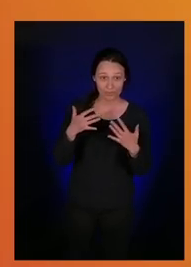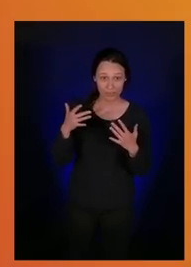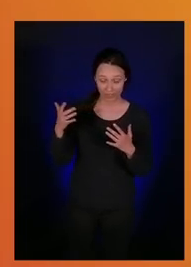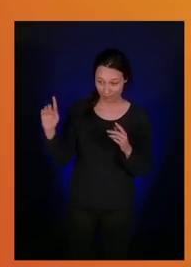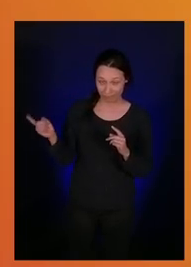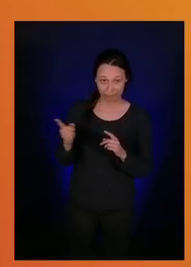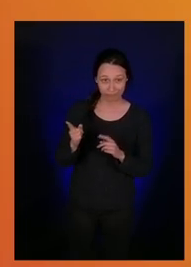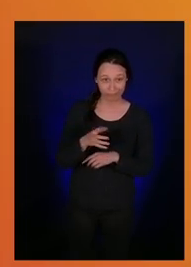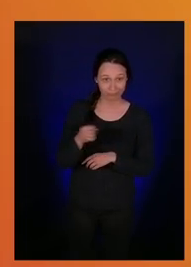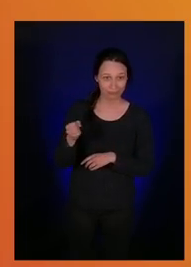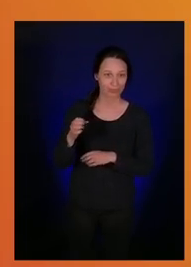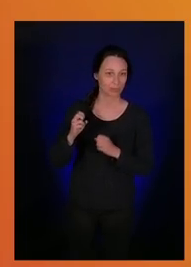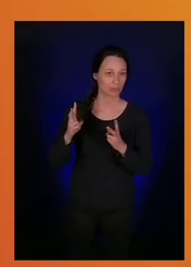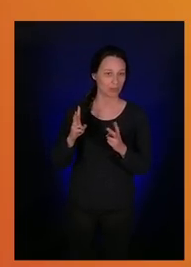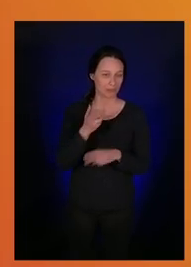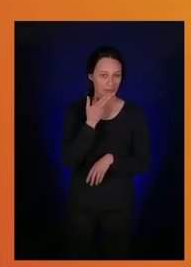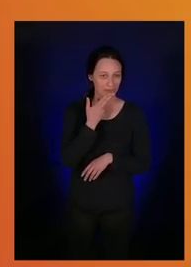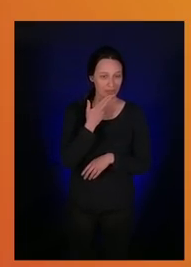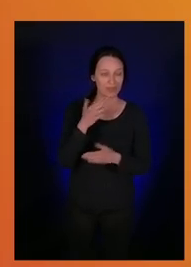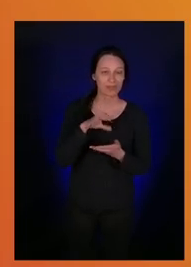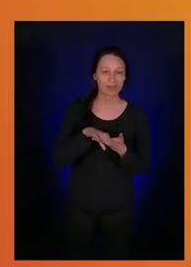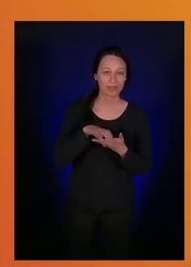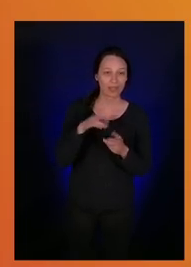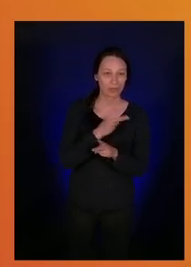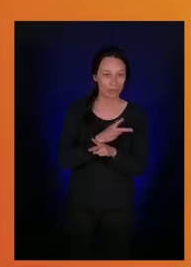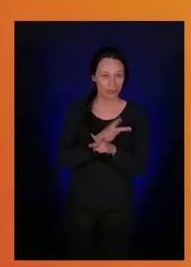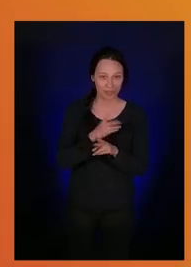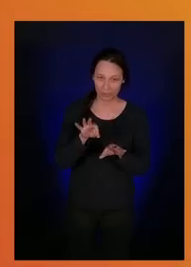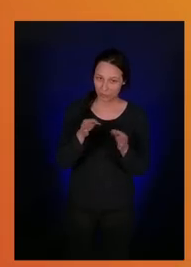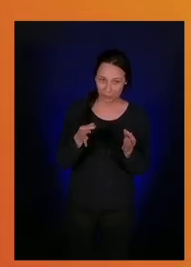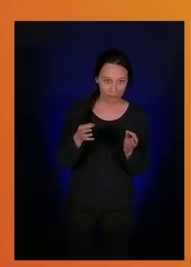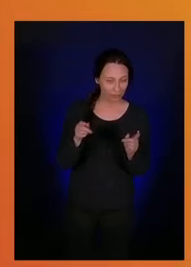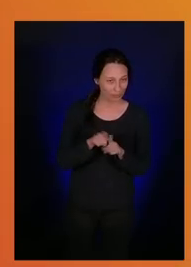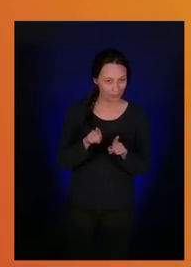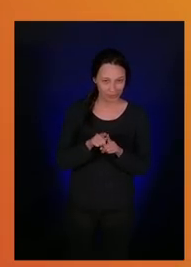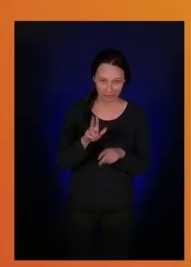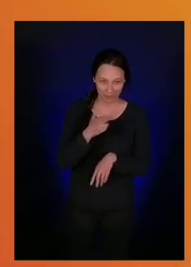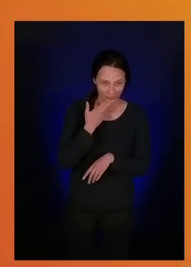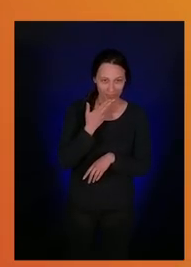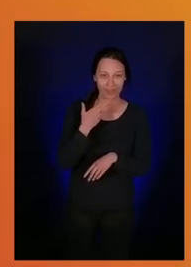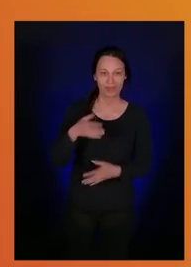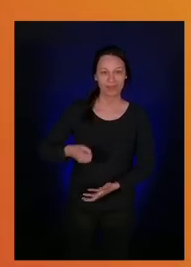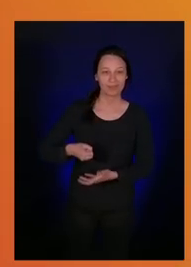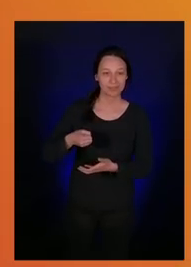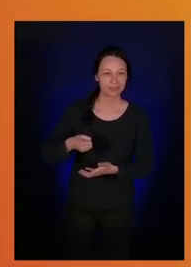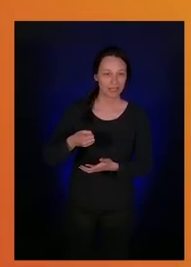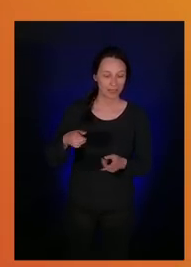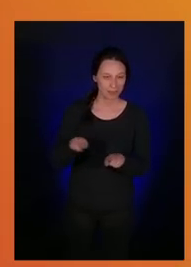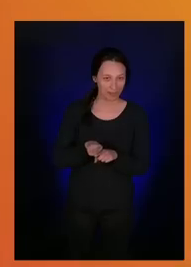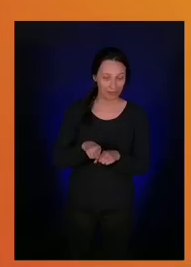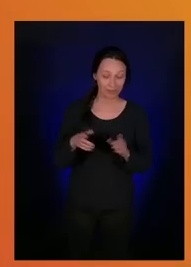carte d'hôtel a été retrouvée également. Voilà. Le sac a été retrouvé aussi, le téléphone, bon, ben voilà.